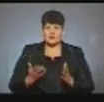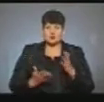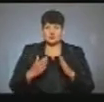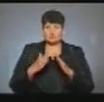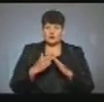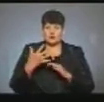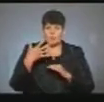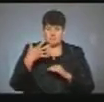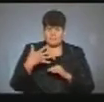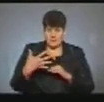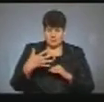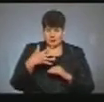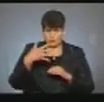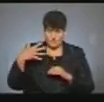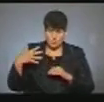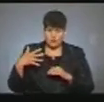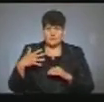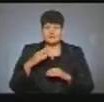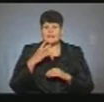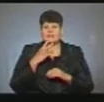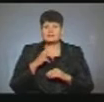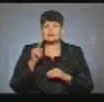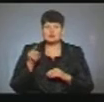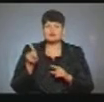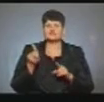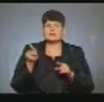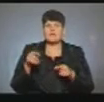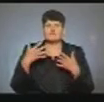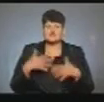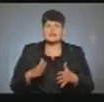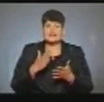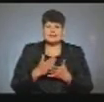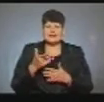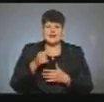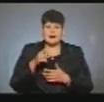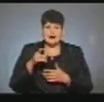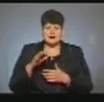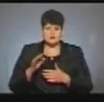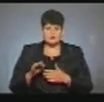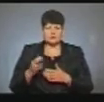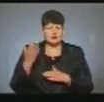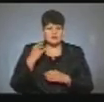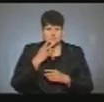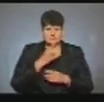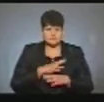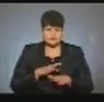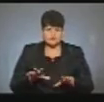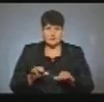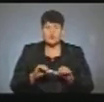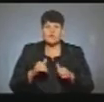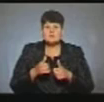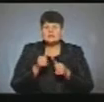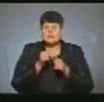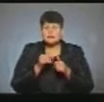будинок п'ятиповерховий, незважаючи на те, що там вже є газові котли, тому що попередній закон цього не передбачав, комісія не